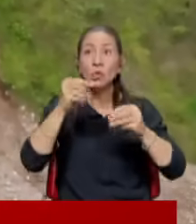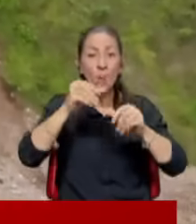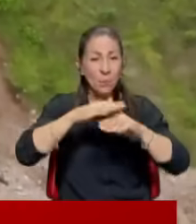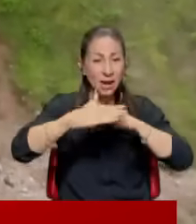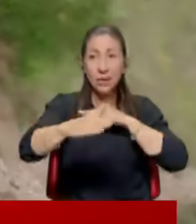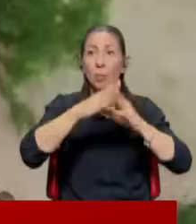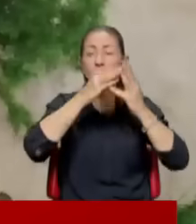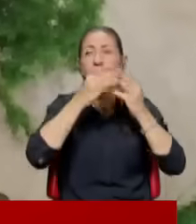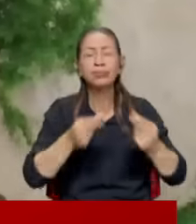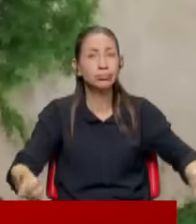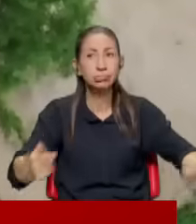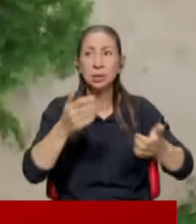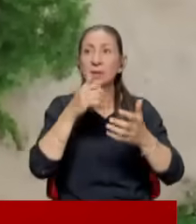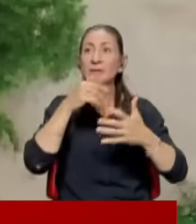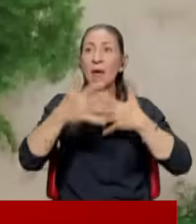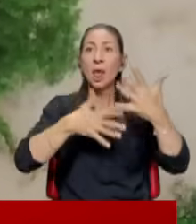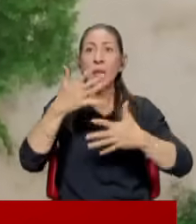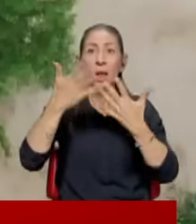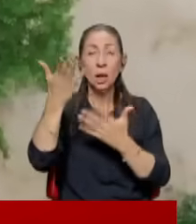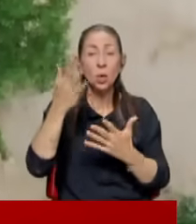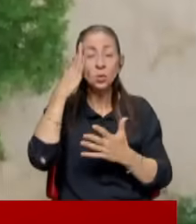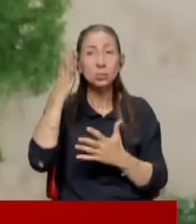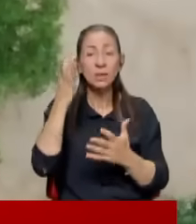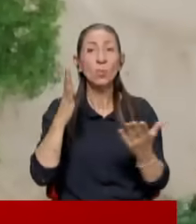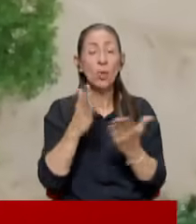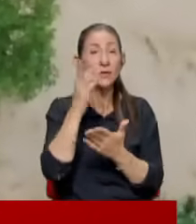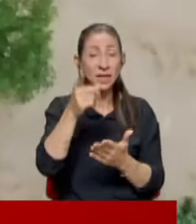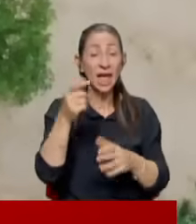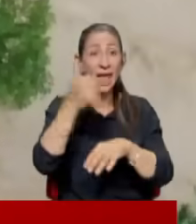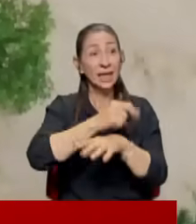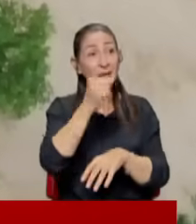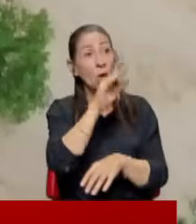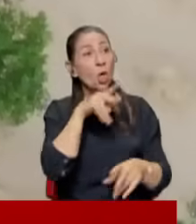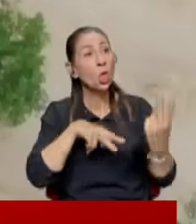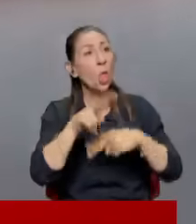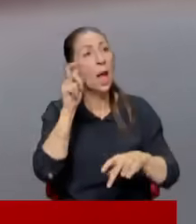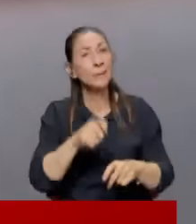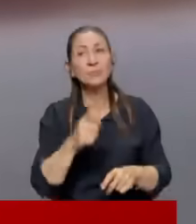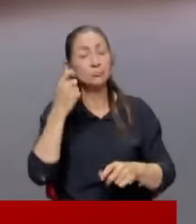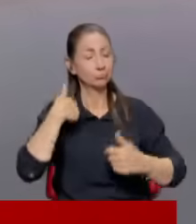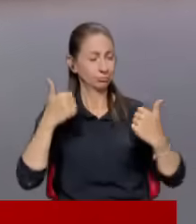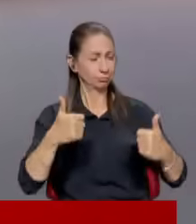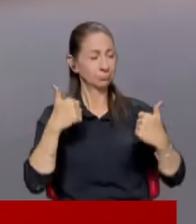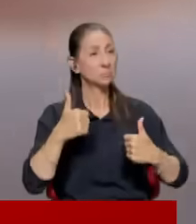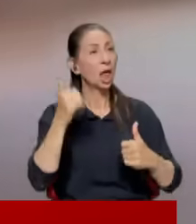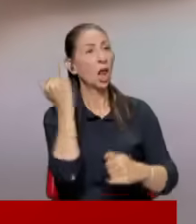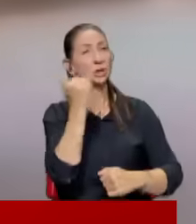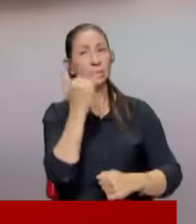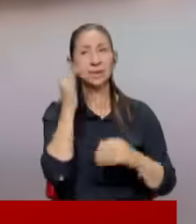un ufak oldu. Çökerek dereye karıştı. Uzmanlardan ve muhalefetten iktidara yol yaptım tezi çöktü eleştirisi